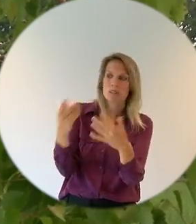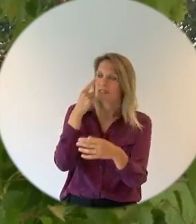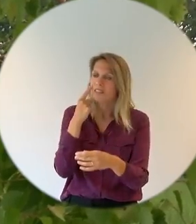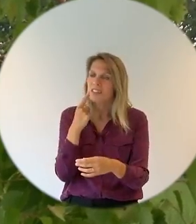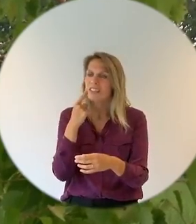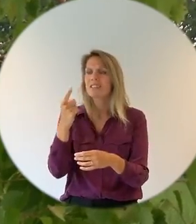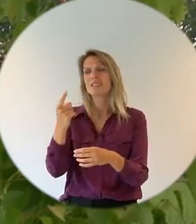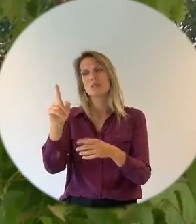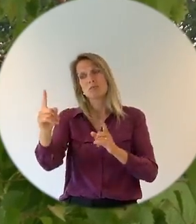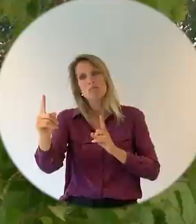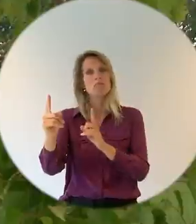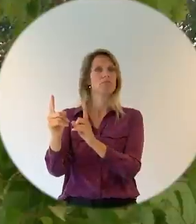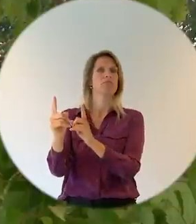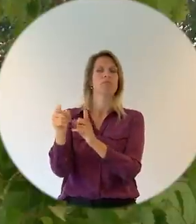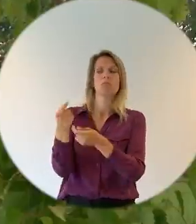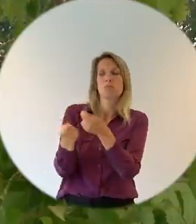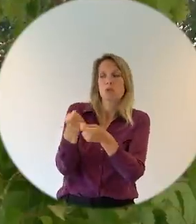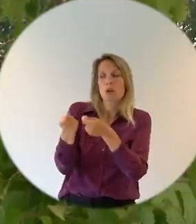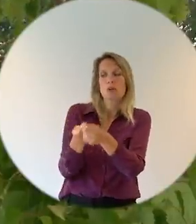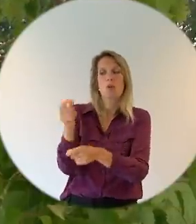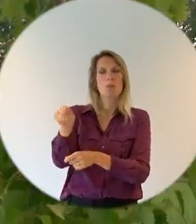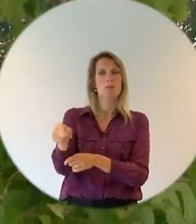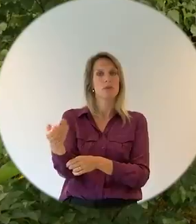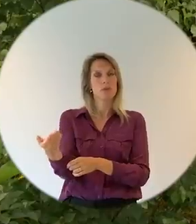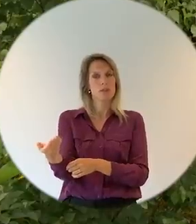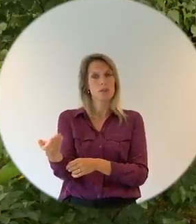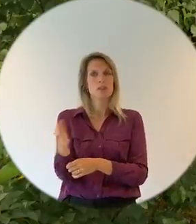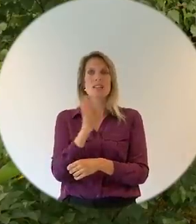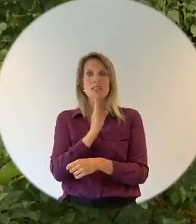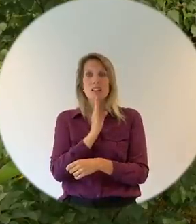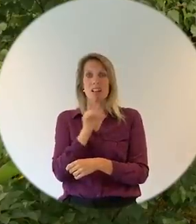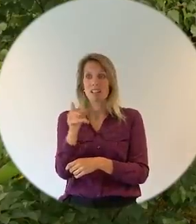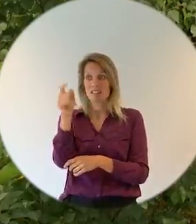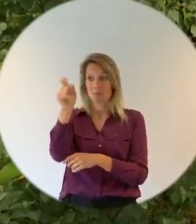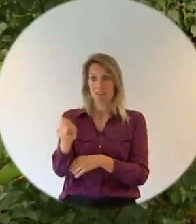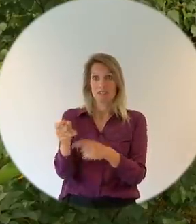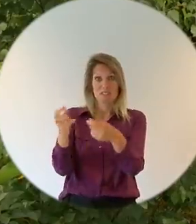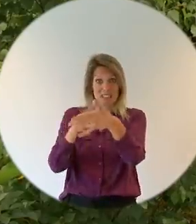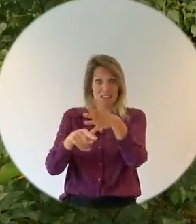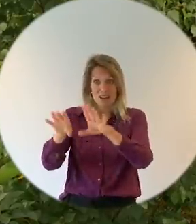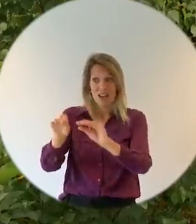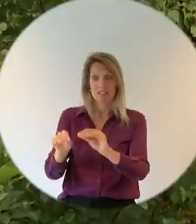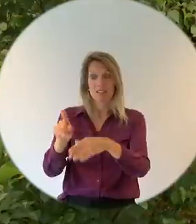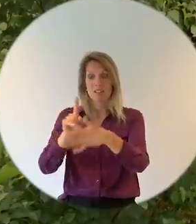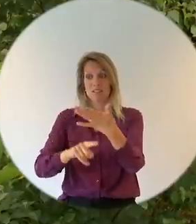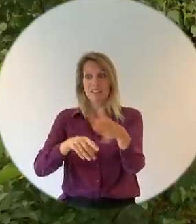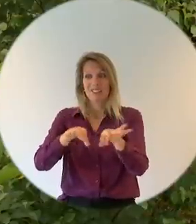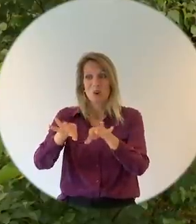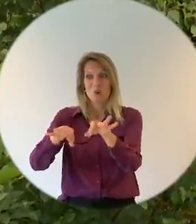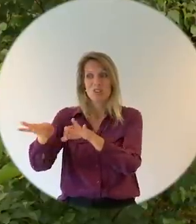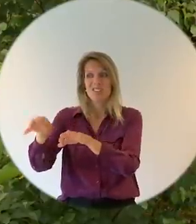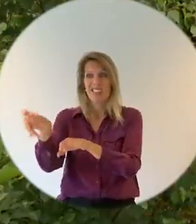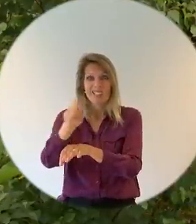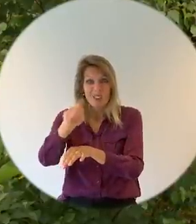erbij, zorg voor hem of haar. En op het moment dat iemand iets echt verkeerd heeft gedaan, verkeerde keuzes, keur hem niet